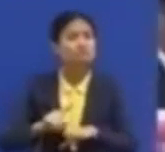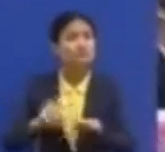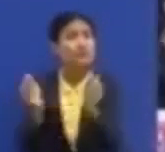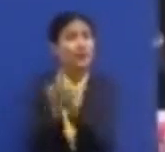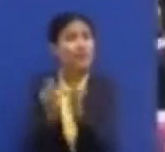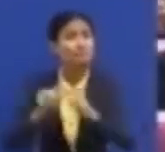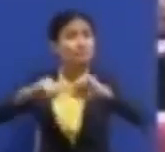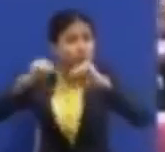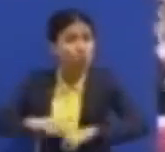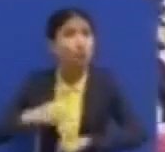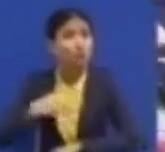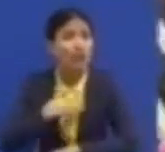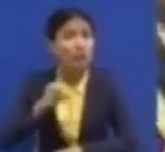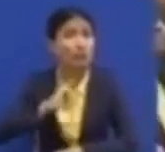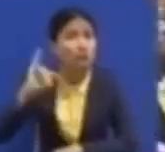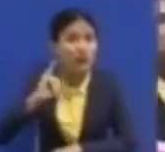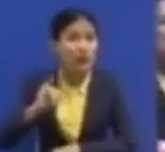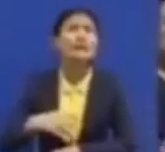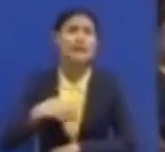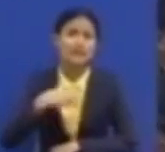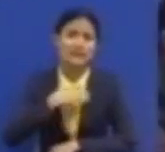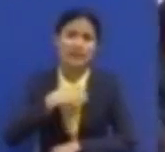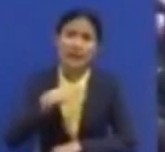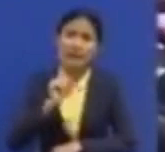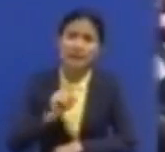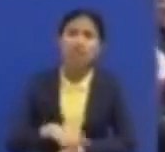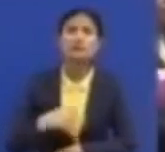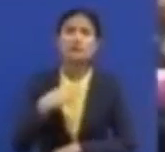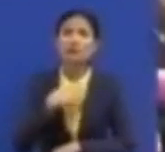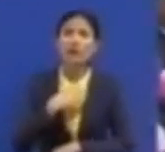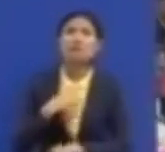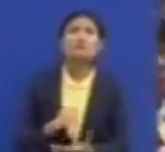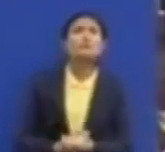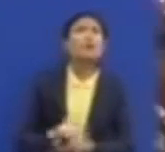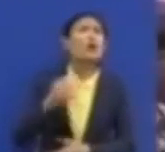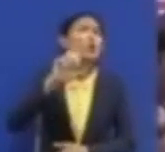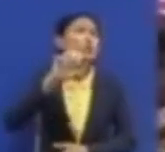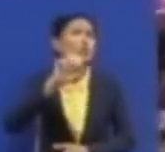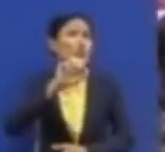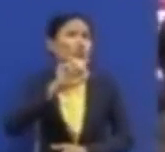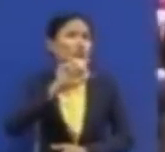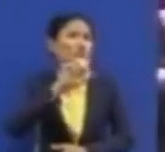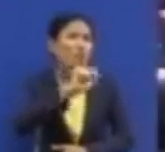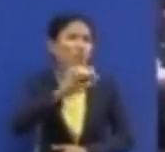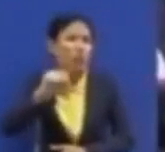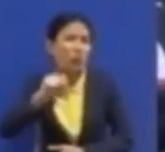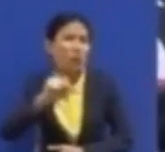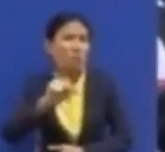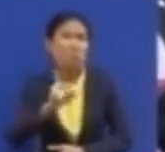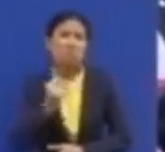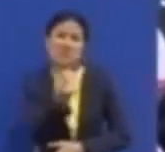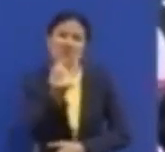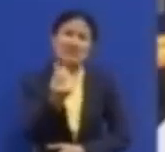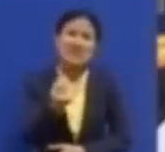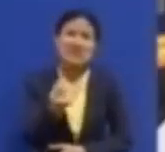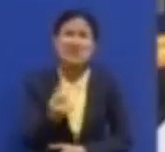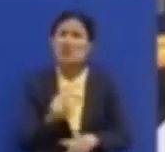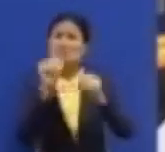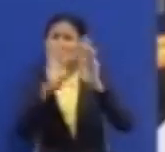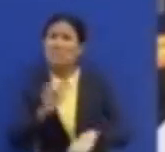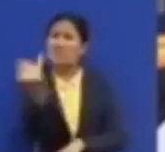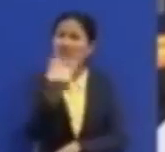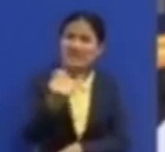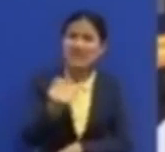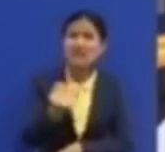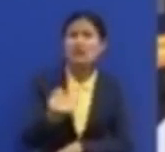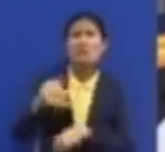จะให้ฟังเสียงพี่น้องประชาชนด้วยอย่าให้ภาพสภาผู้แทนราษฎรที่ไม่ดีออกไปสู่สาธารณชนอีกเราถูกรัฐประหารปี2557เหตุผ